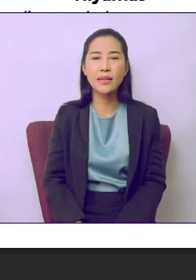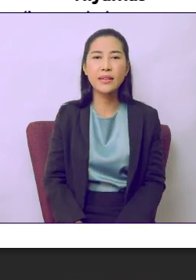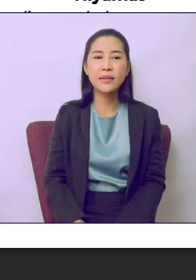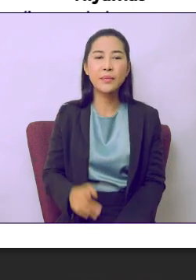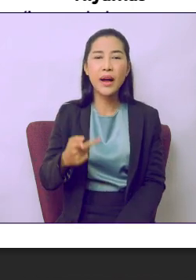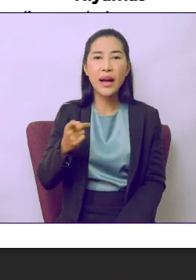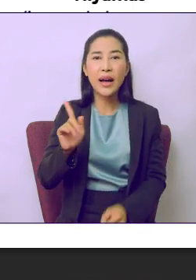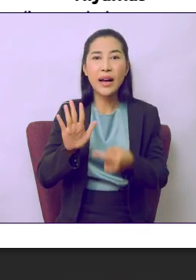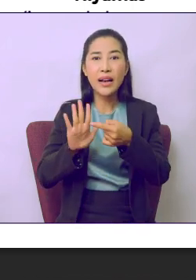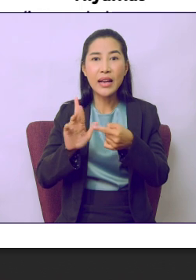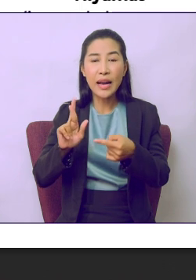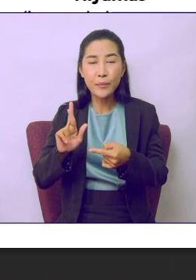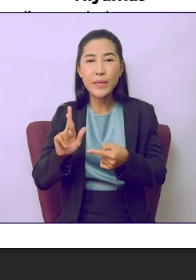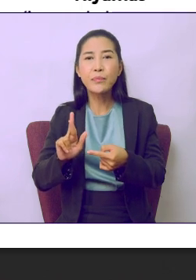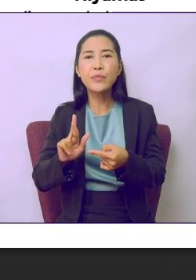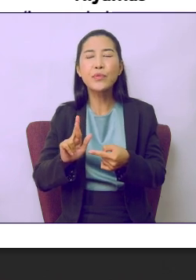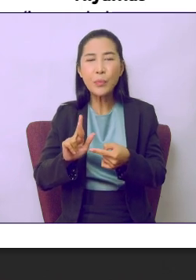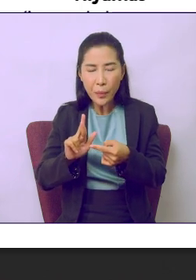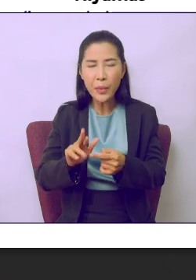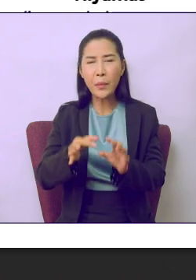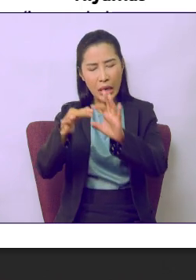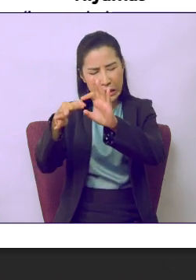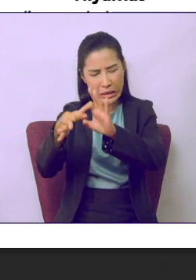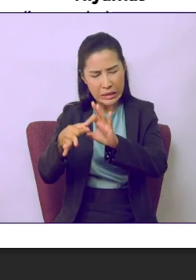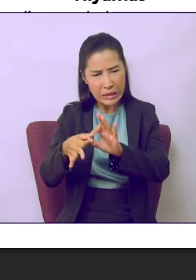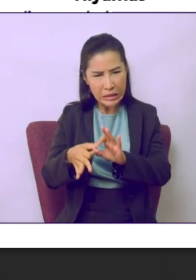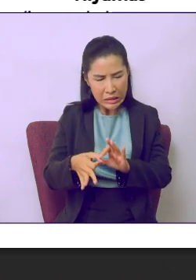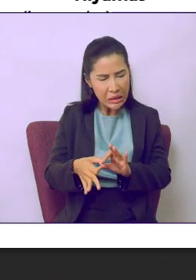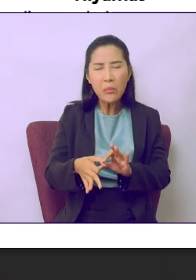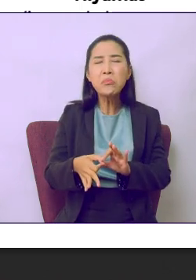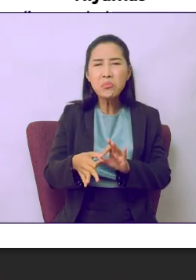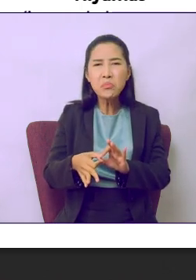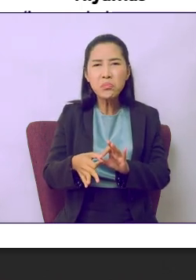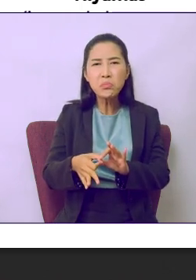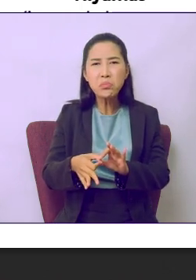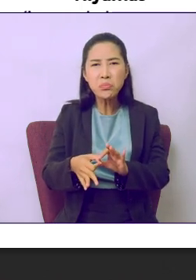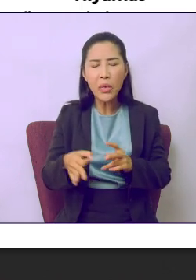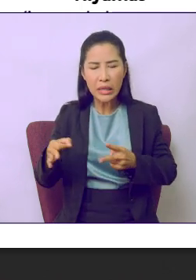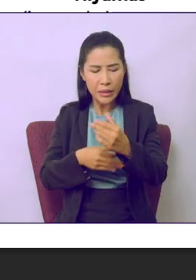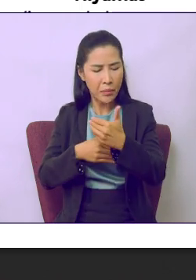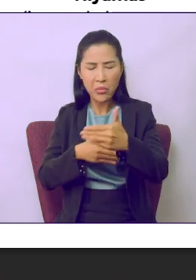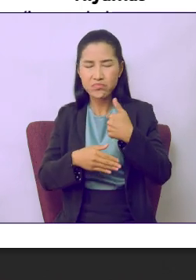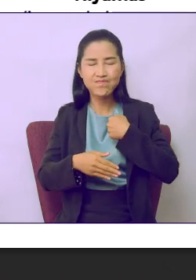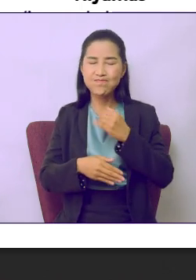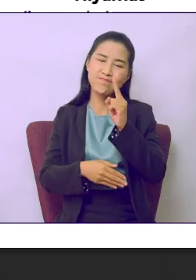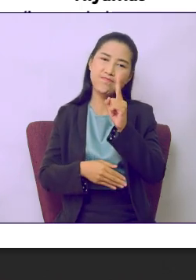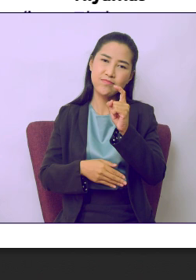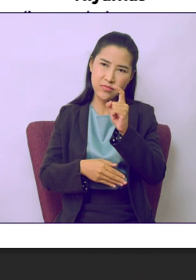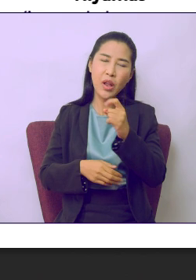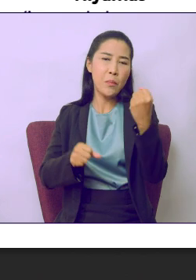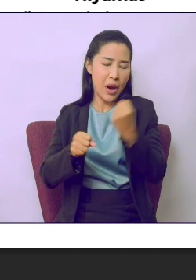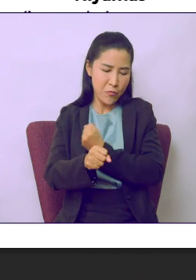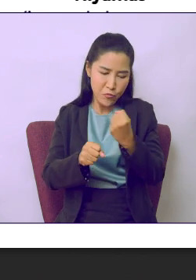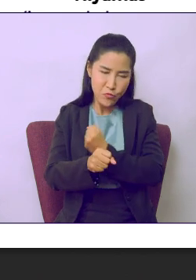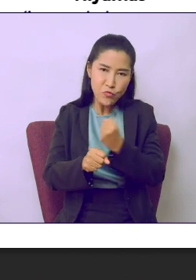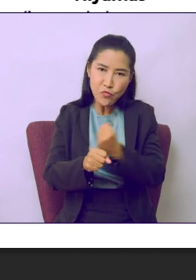ตัดสิ่งเล้าจากภายนอกนะครับเราจะไม่สามารถเข้าไปสู่โลกภายในของเราได้เลยนะครับก็เลยจะต้องมีการ